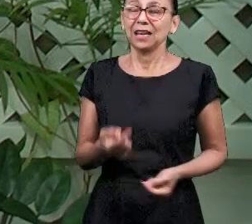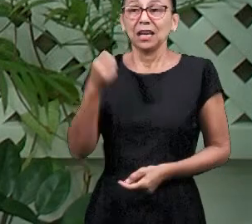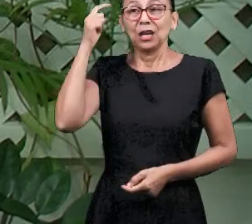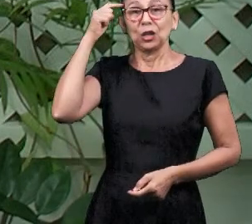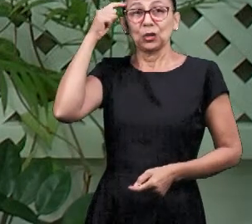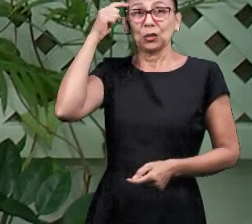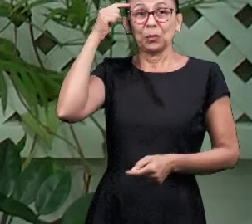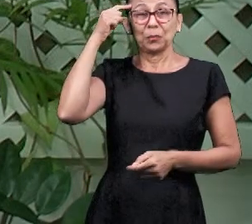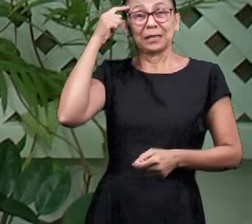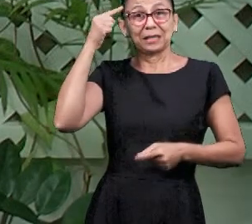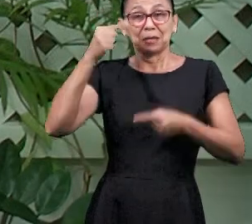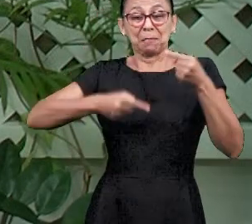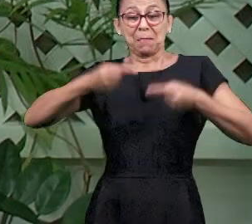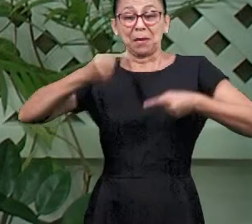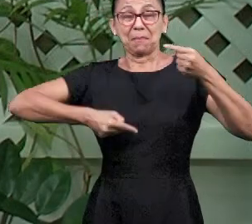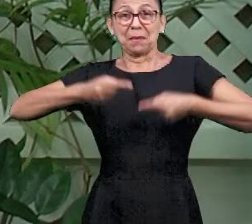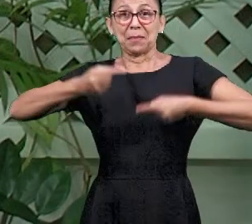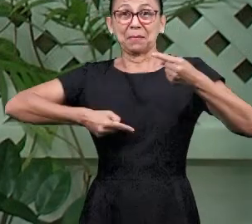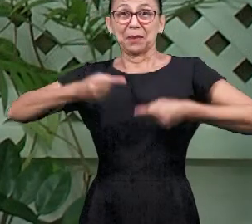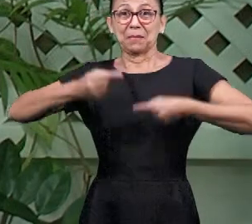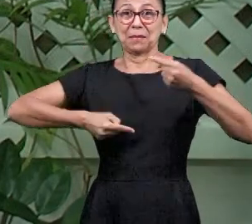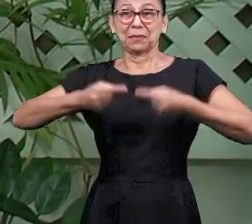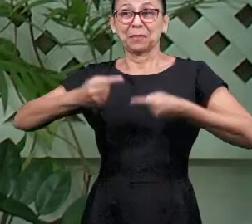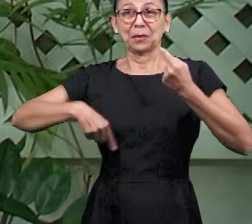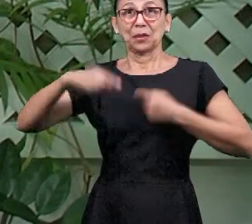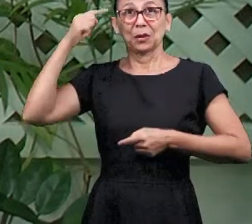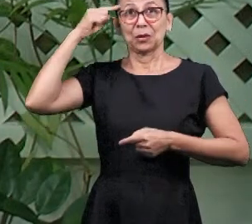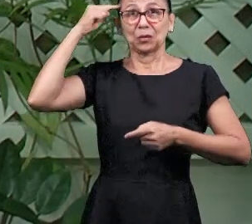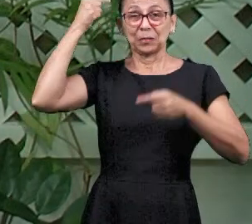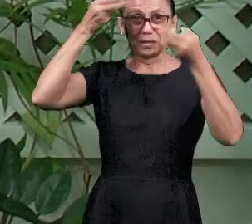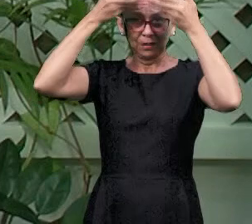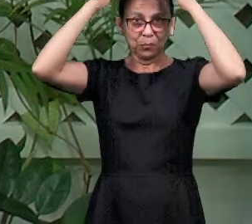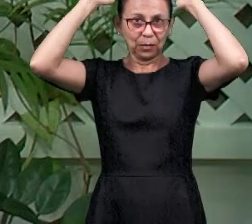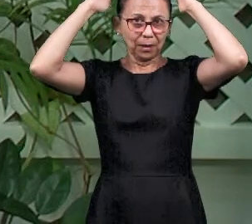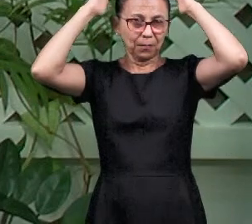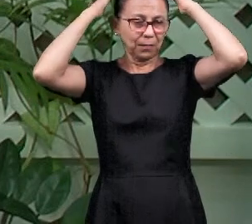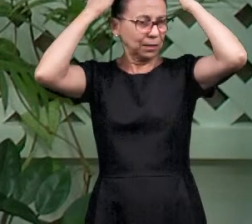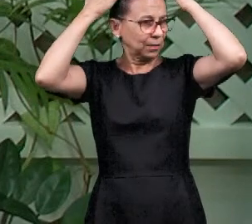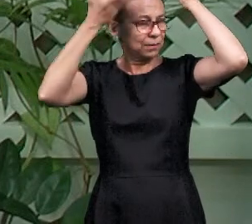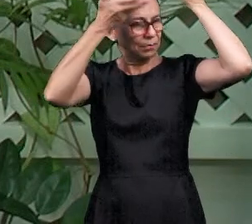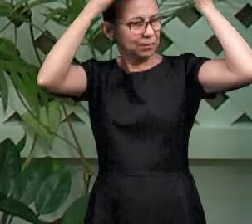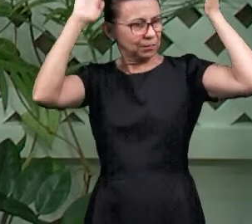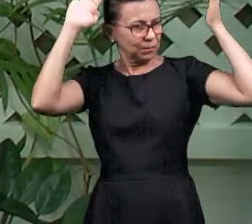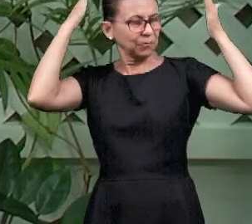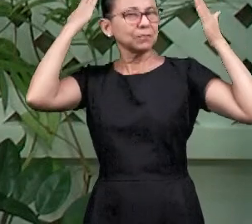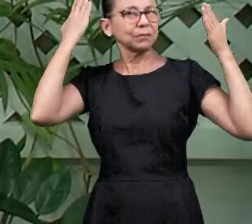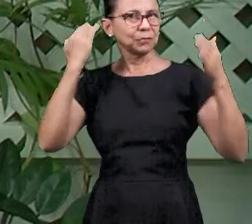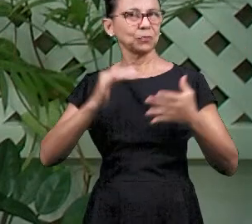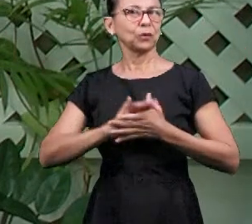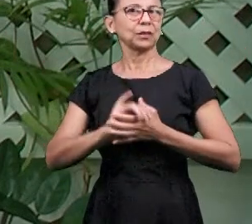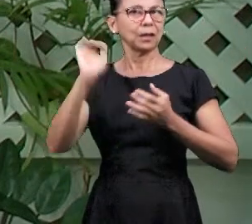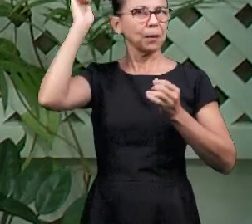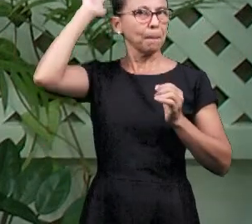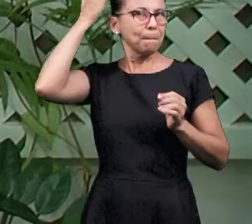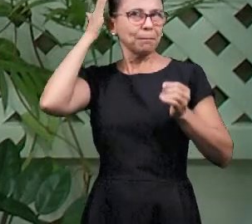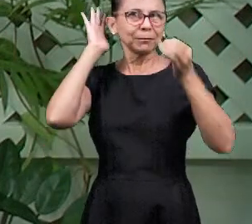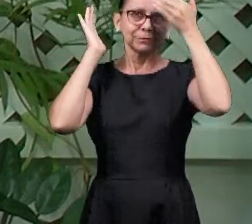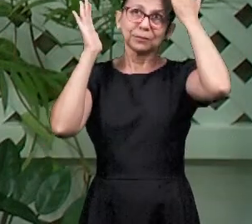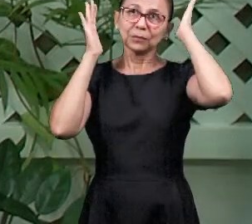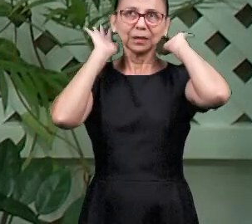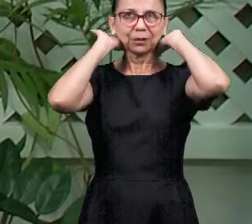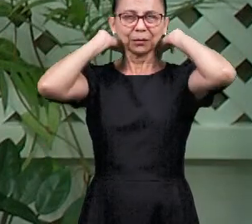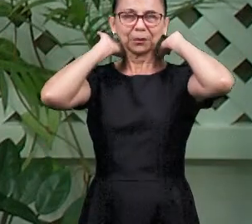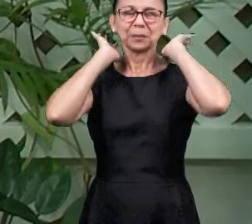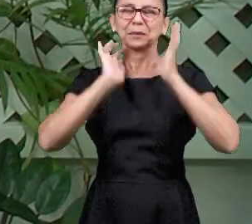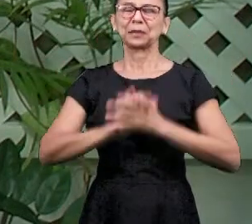Merci beaucoup. La paix du Seigneur à tous. À toi, Jason. D'ailleurs, j'observe